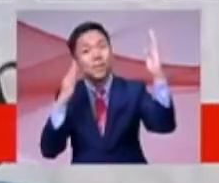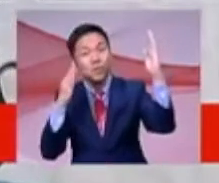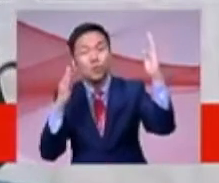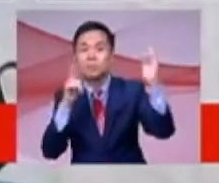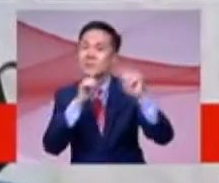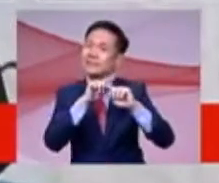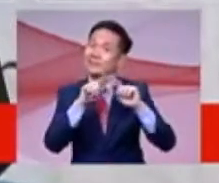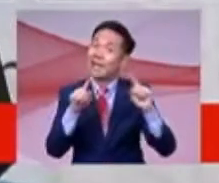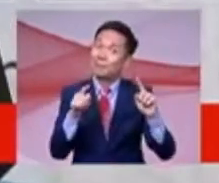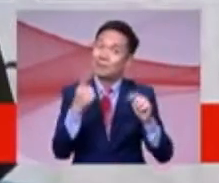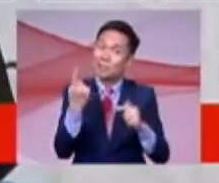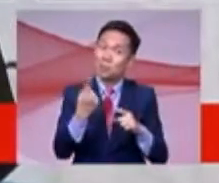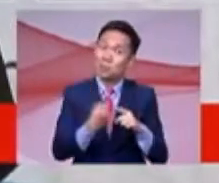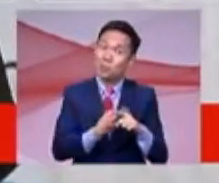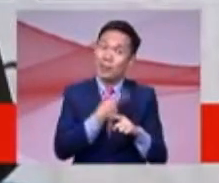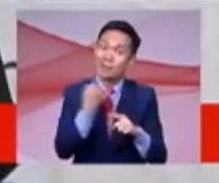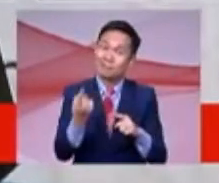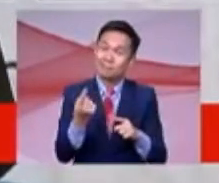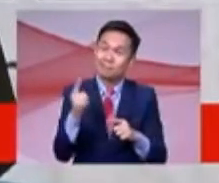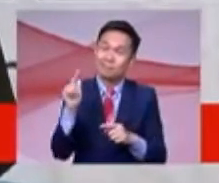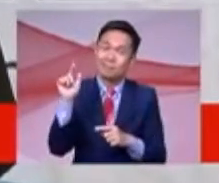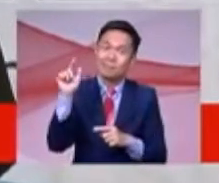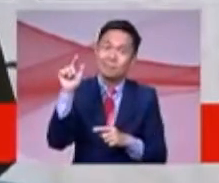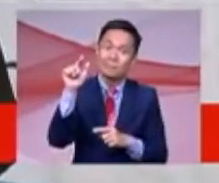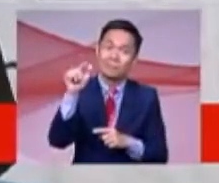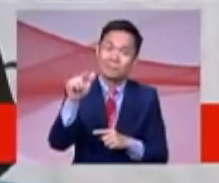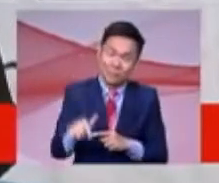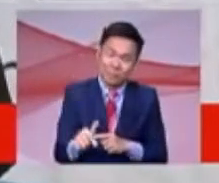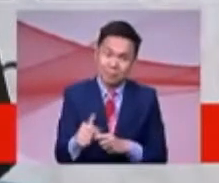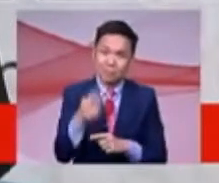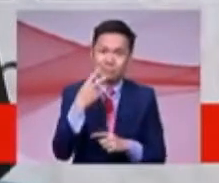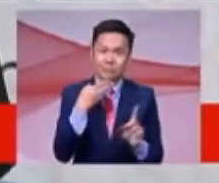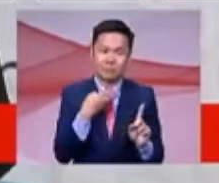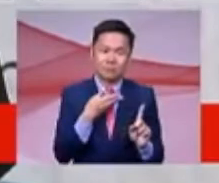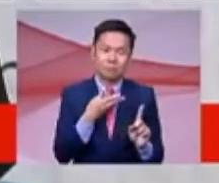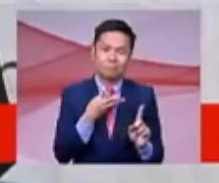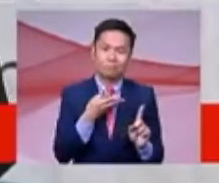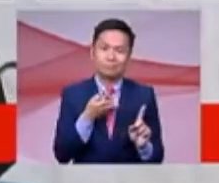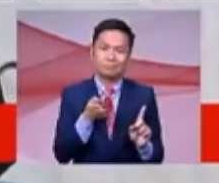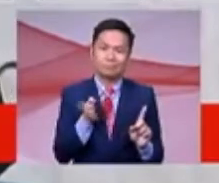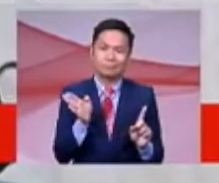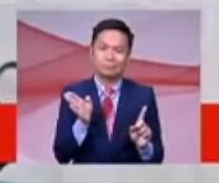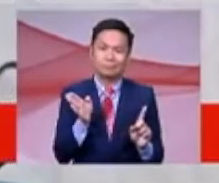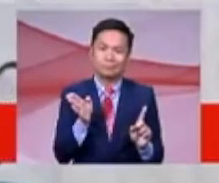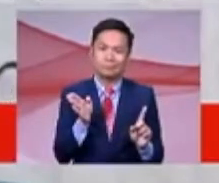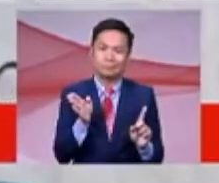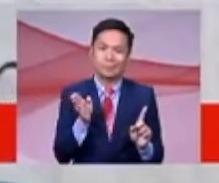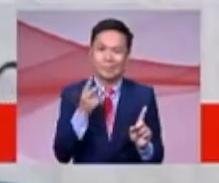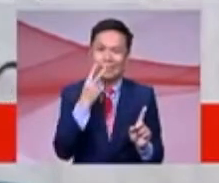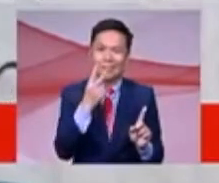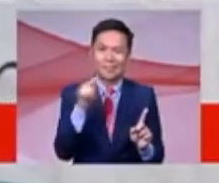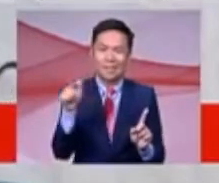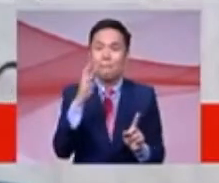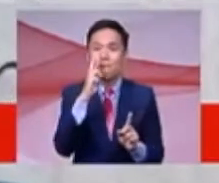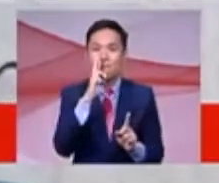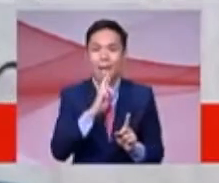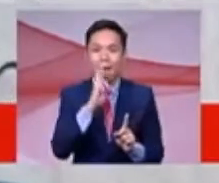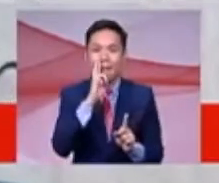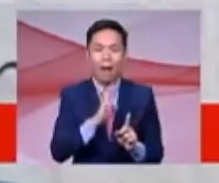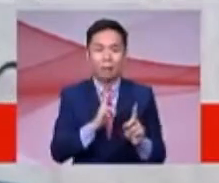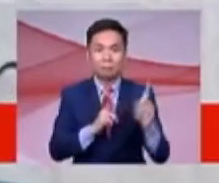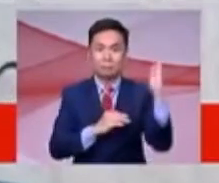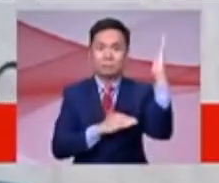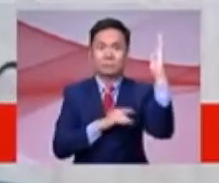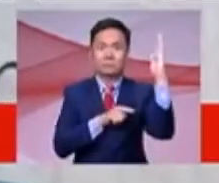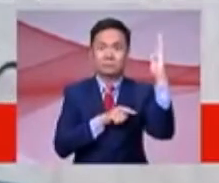jelas dia selepas sebulan kita lihat ketidakpatuhan akan mengikut unjuran warna merah. Iaitu